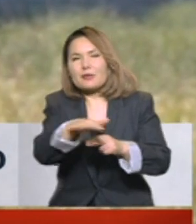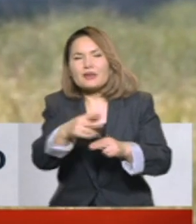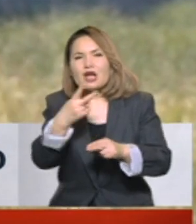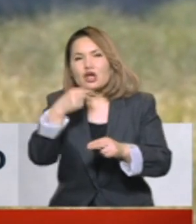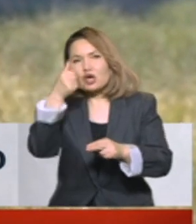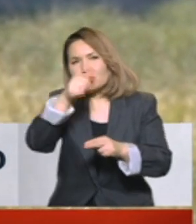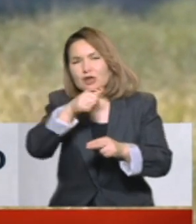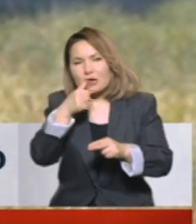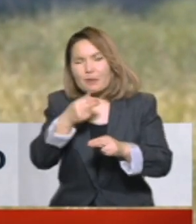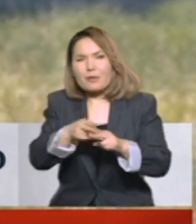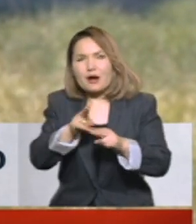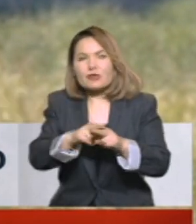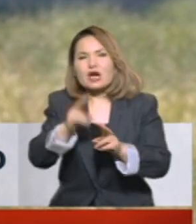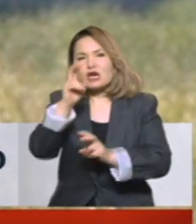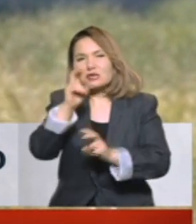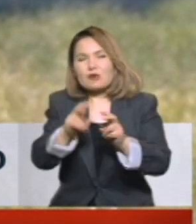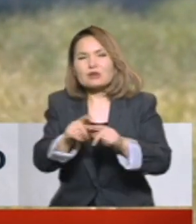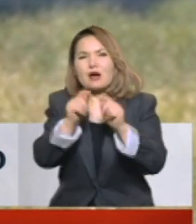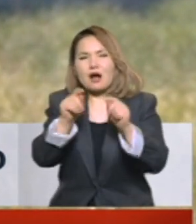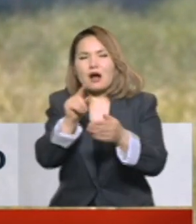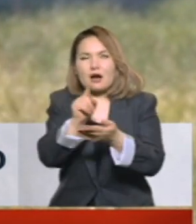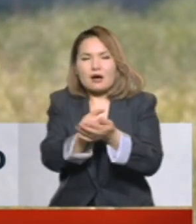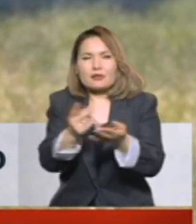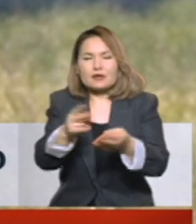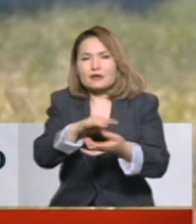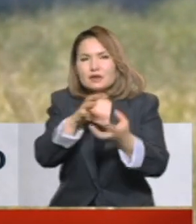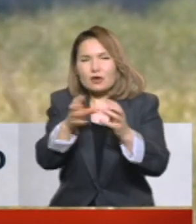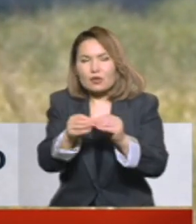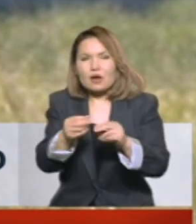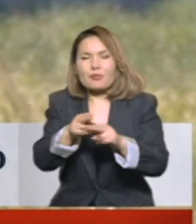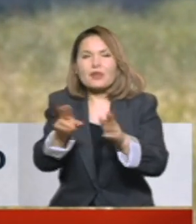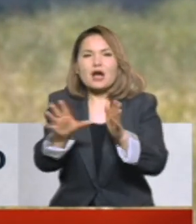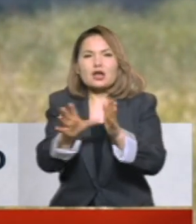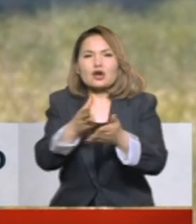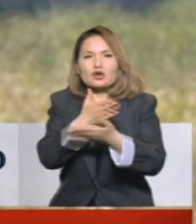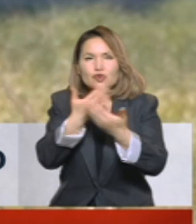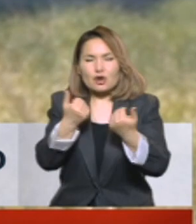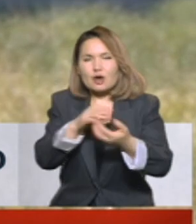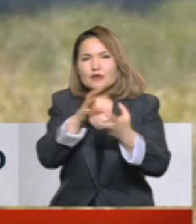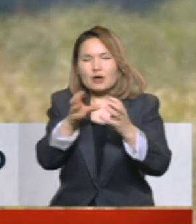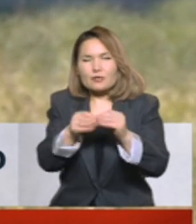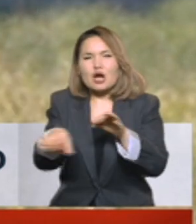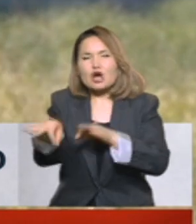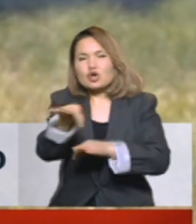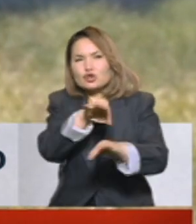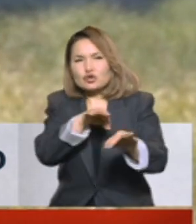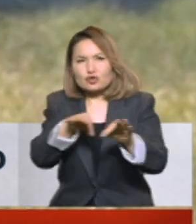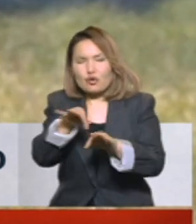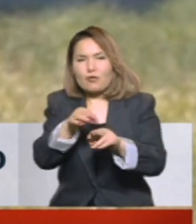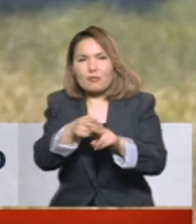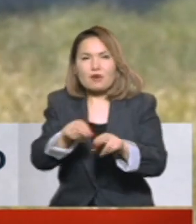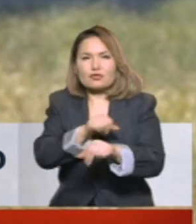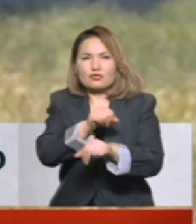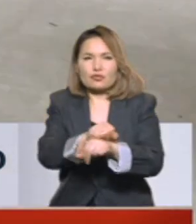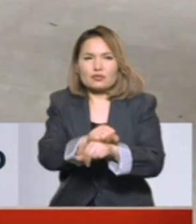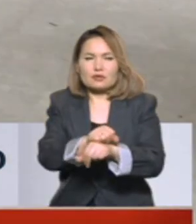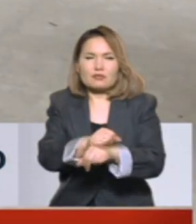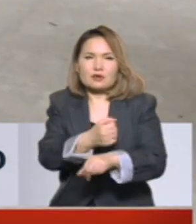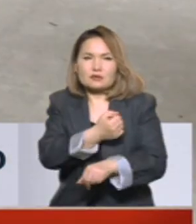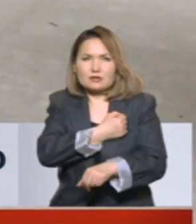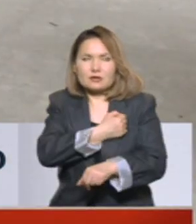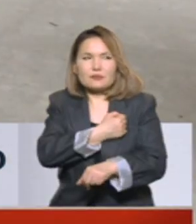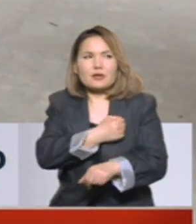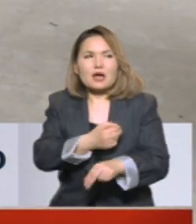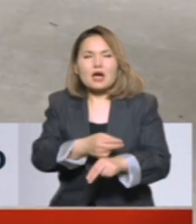бұрын тыңайтқыш зауыты салынуы тиіс еді. Коммуналдық желілердің жоқтығынан жоба жарты жолда тоқтап тұр.